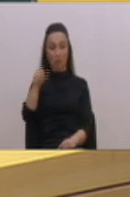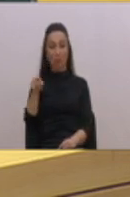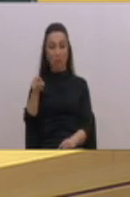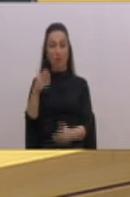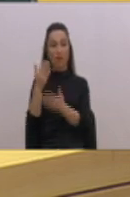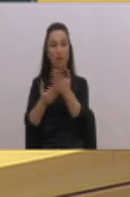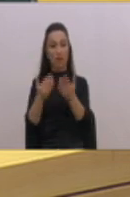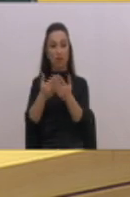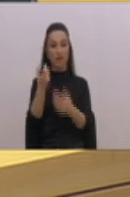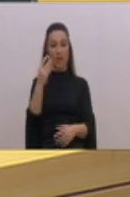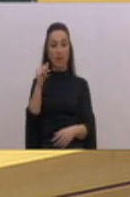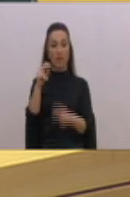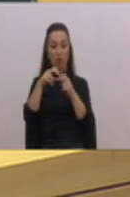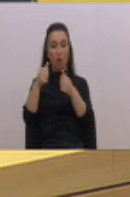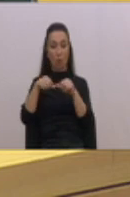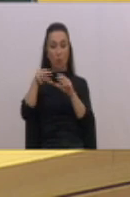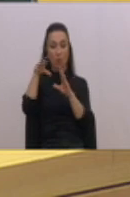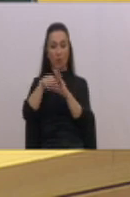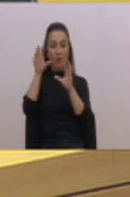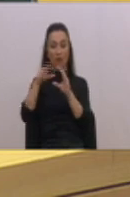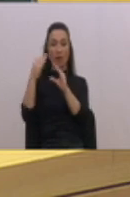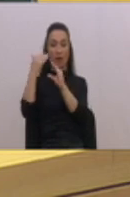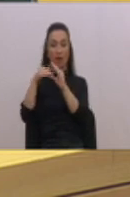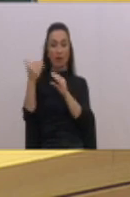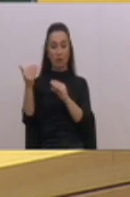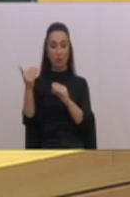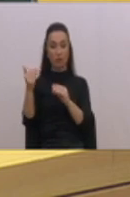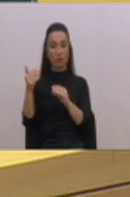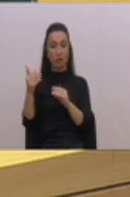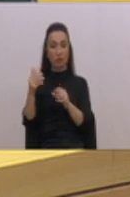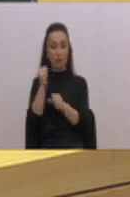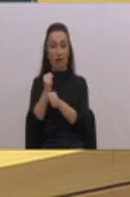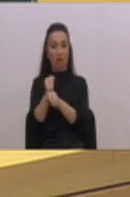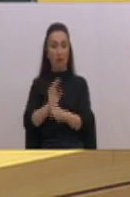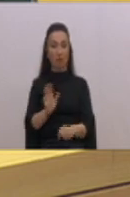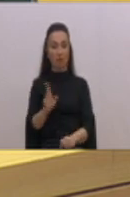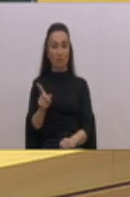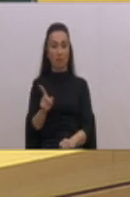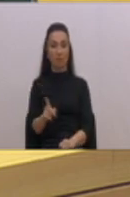გირჩიათ ვენეციის კომისიაში ამ კანონის გაგზავნა, რასაც თქვენ ცოცხალი თავით არ შობით.